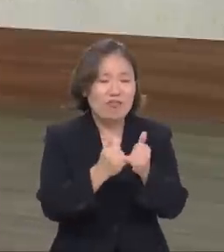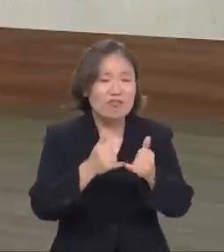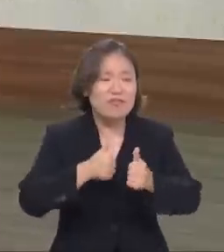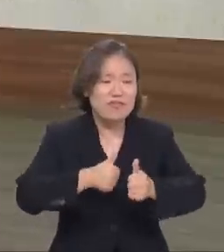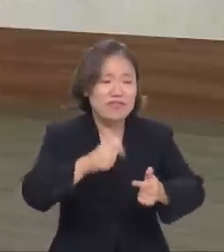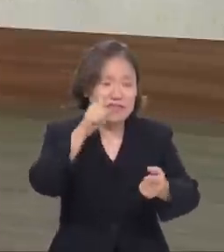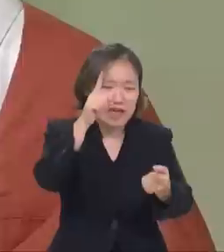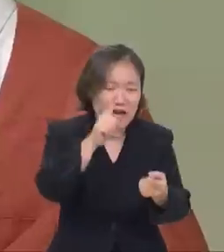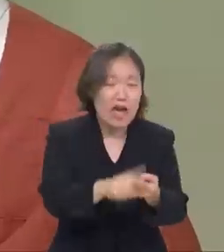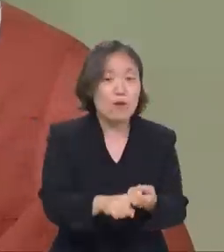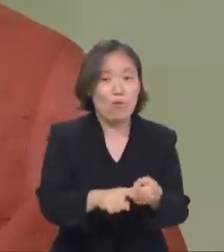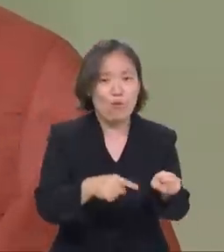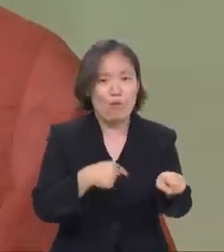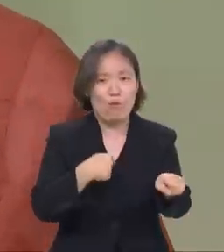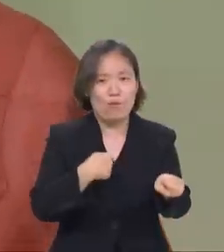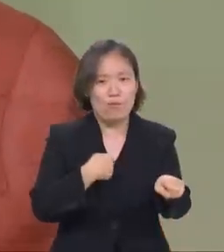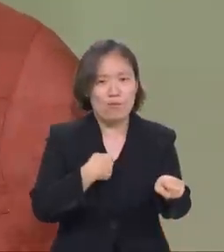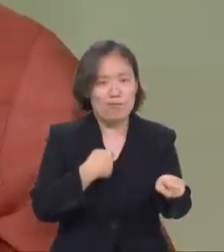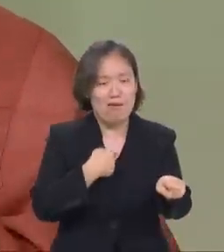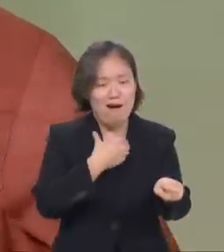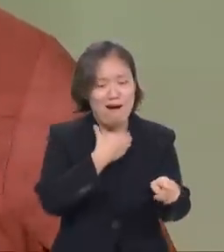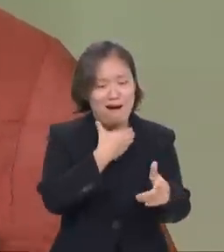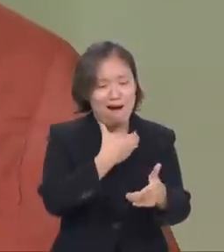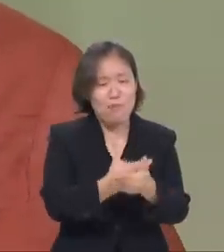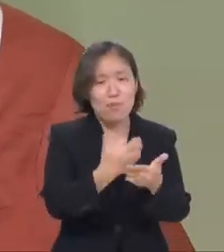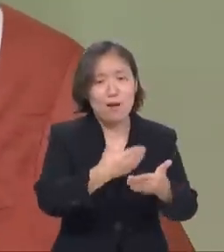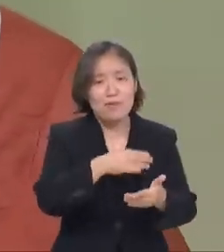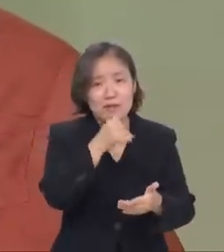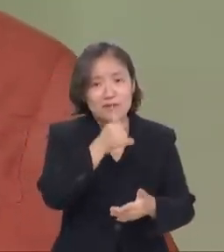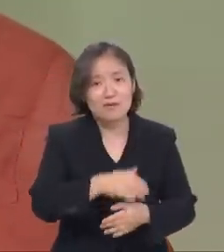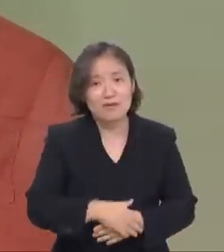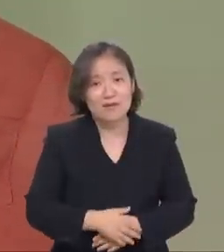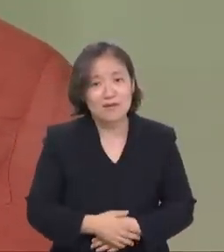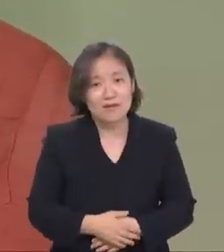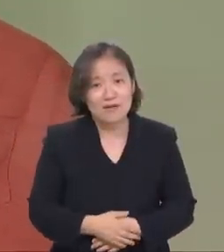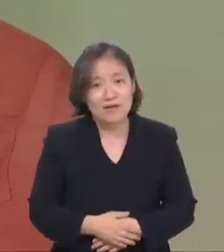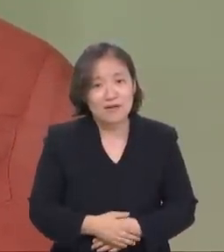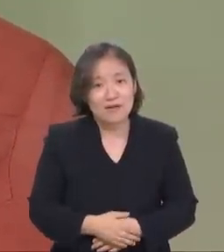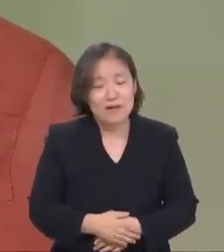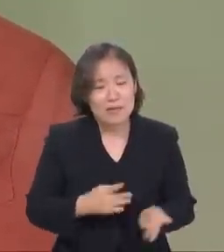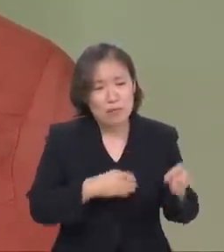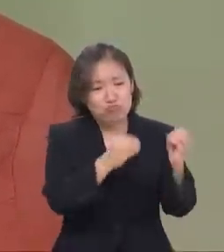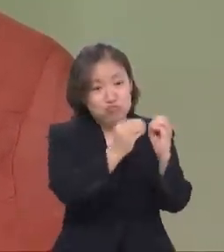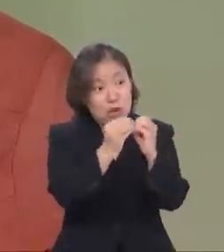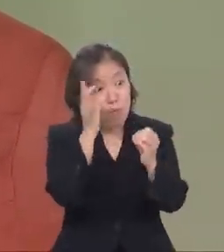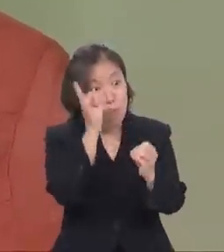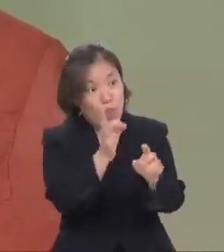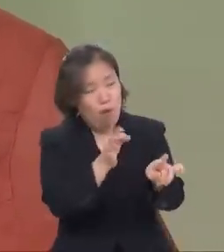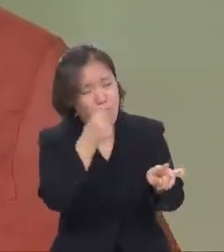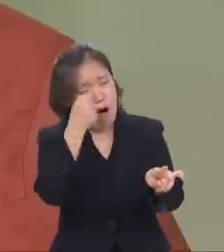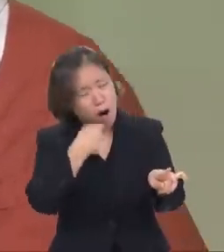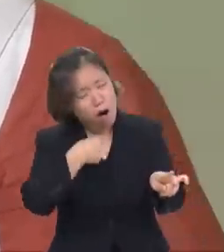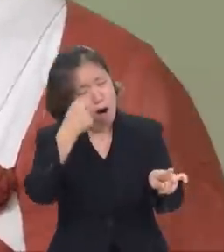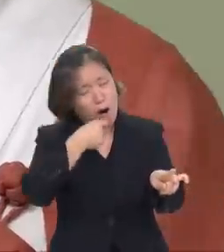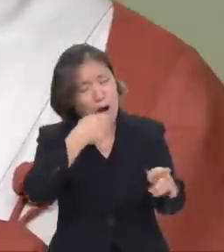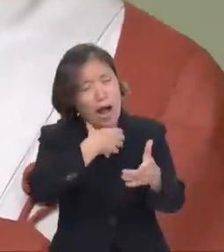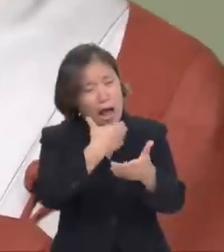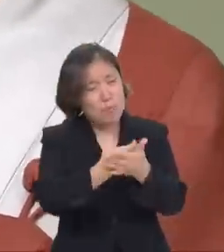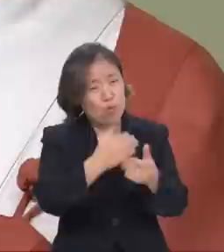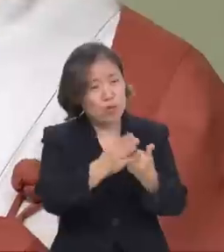있어요 그 자리에서 막 대성통곡을 했대요 금호 삶은